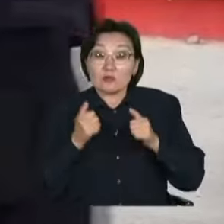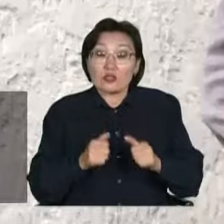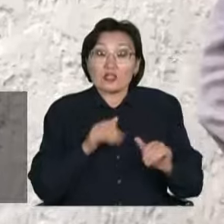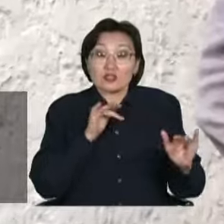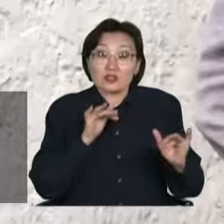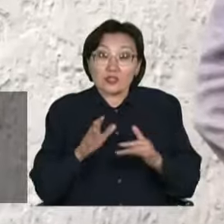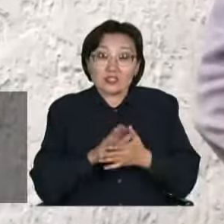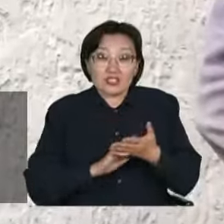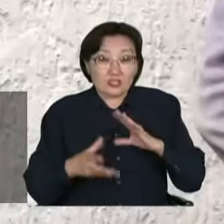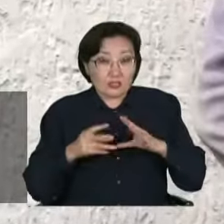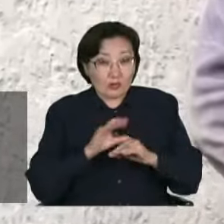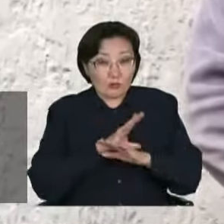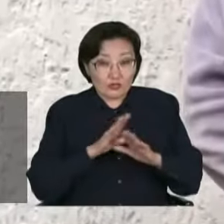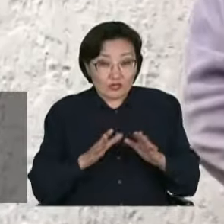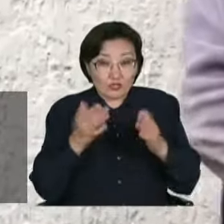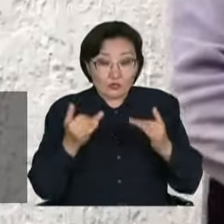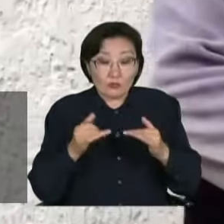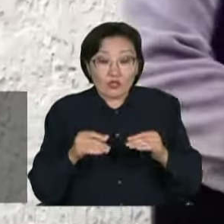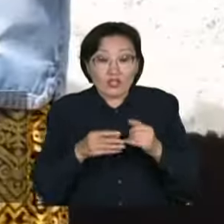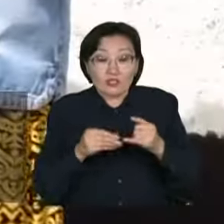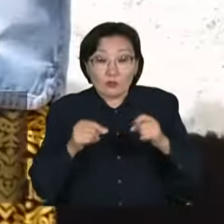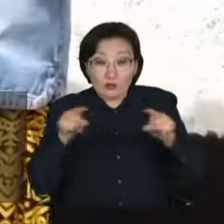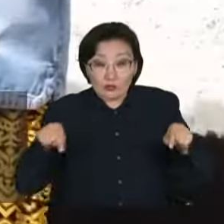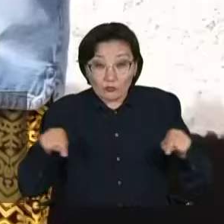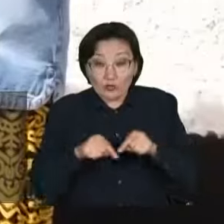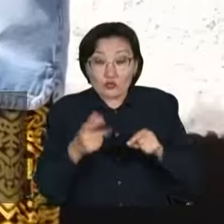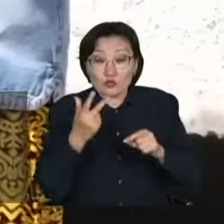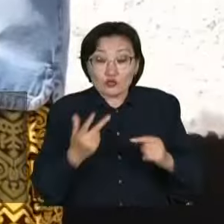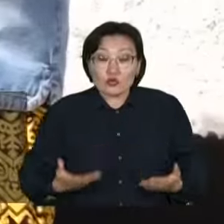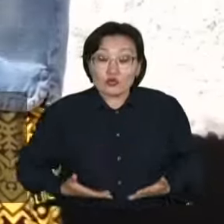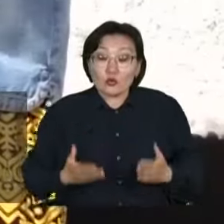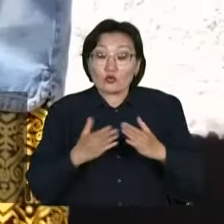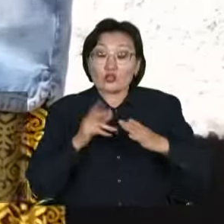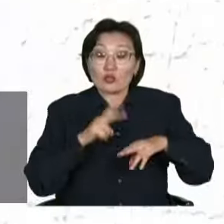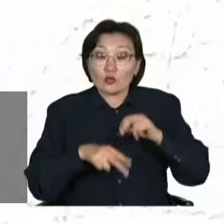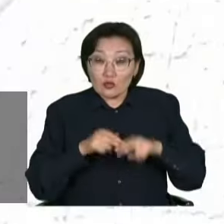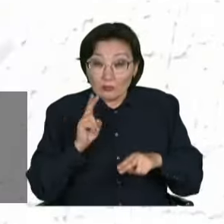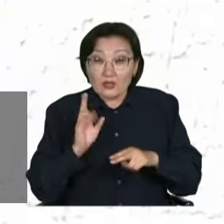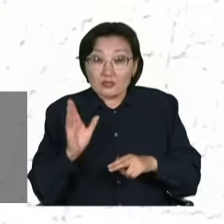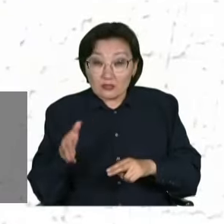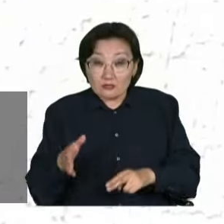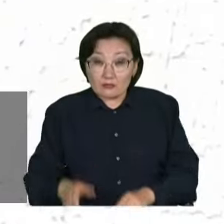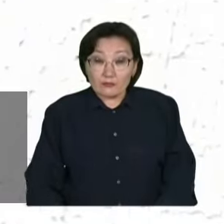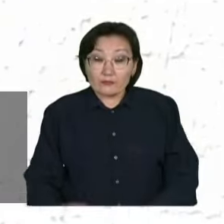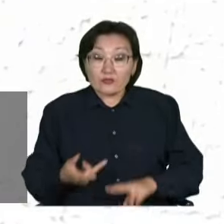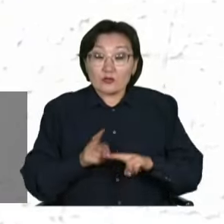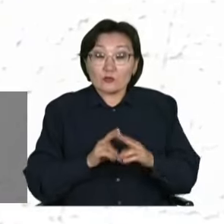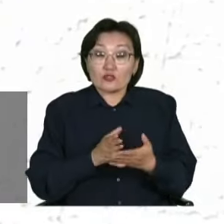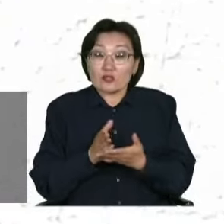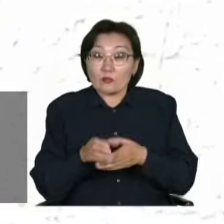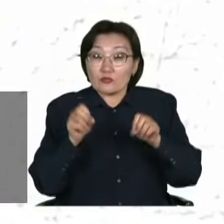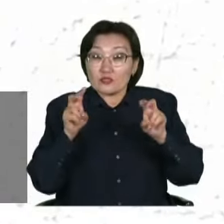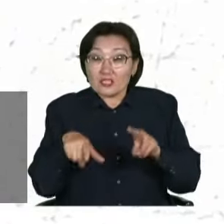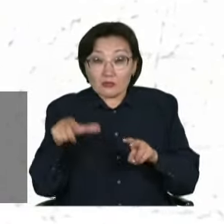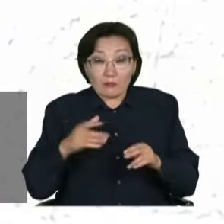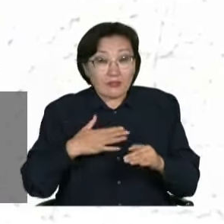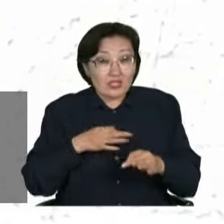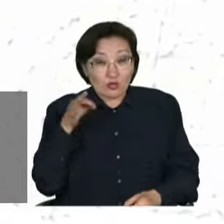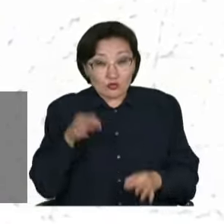әрекеттерінен түк шықпаған. Ал қазір ұлтарақтай жерде үш тұрғын үй бой көтерді. Мен бұл саланың маманы емеспін, мен сотпын